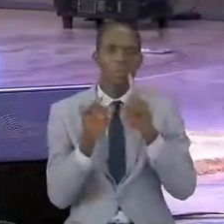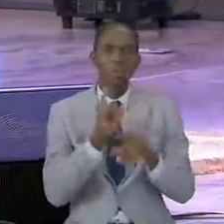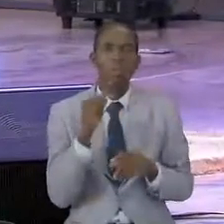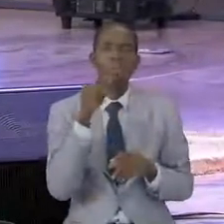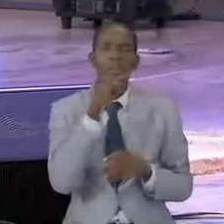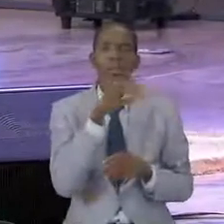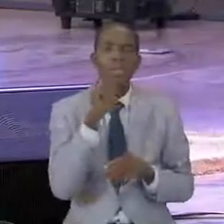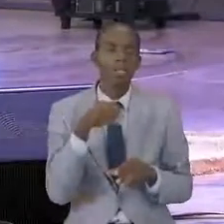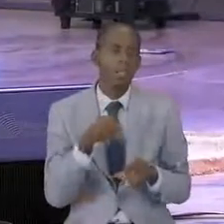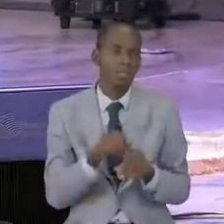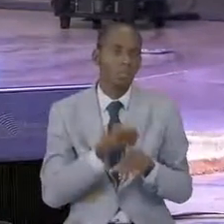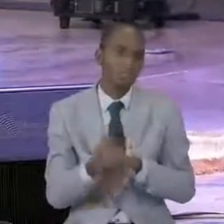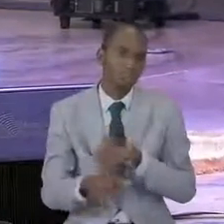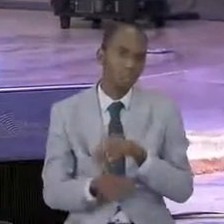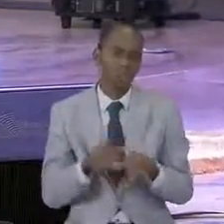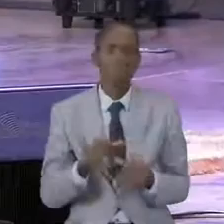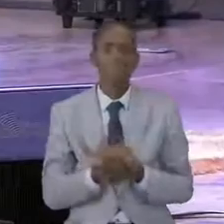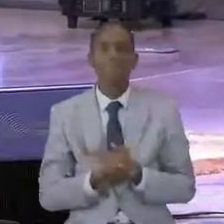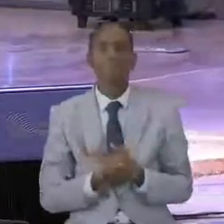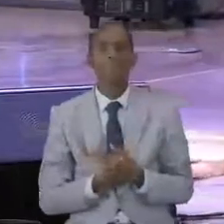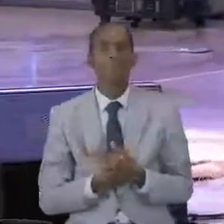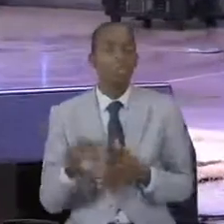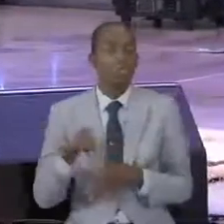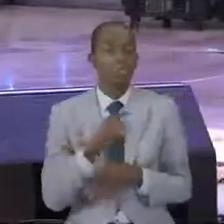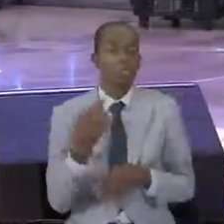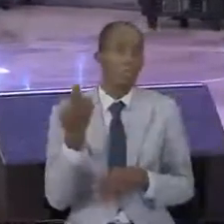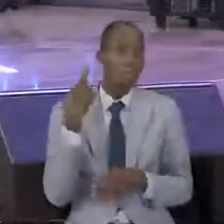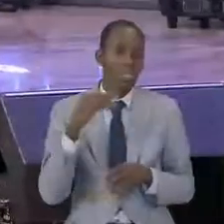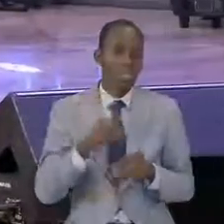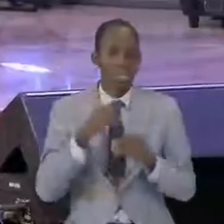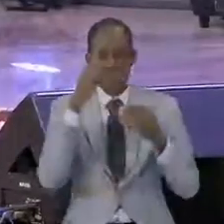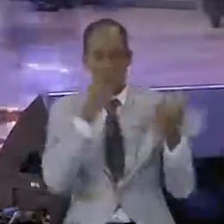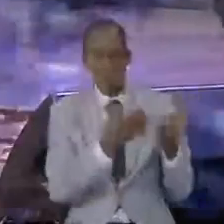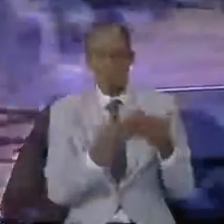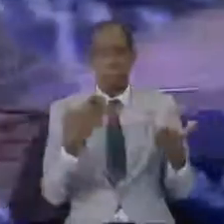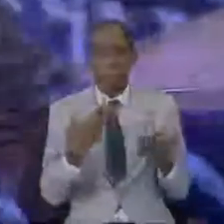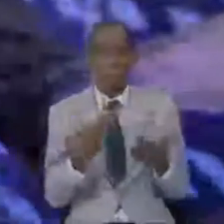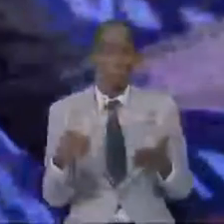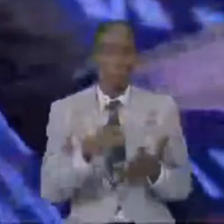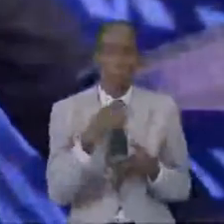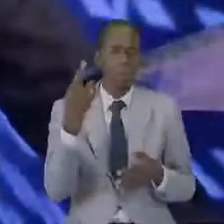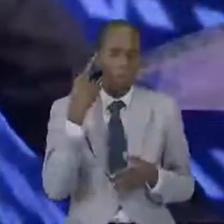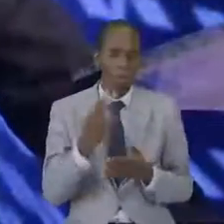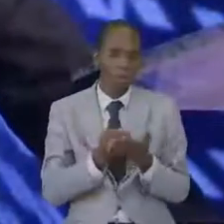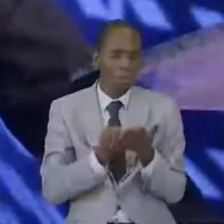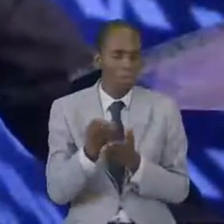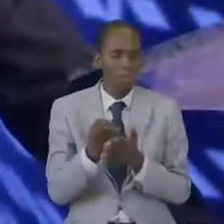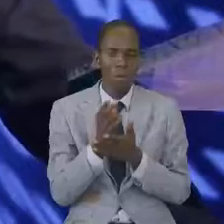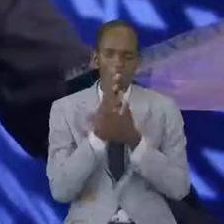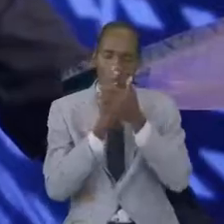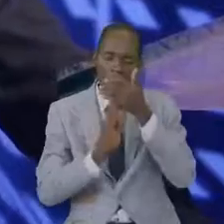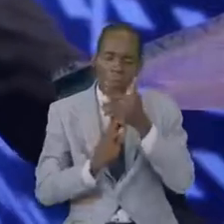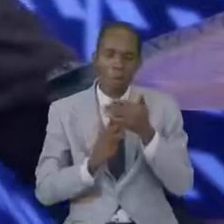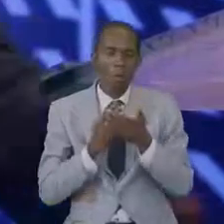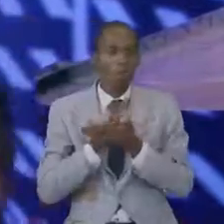l'hypocrisie de faux docteurs des gens qui étaient dans la foi ils étaient honnête ils étaient humbles et ils étaient